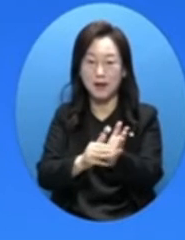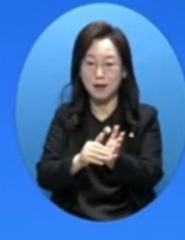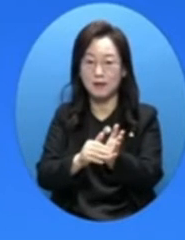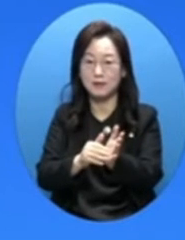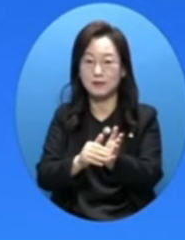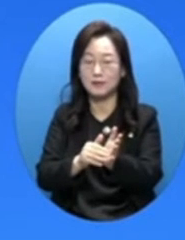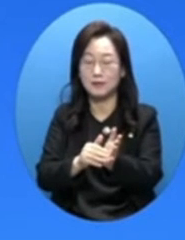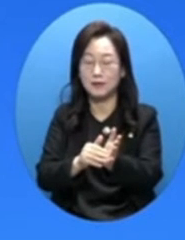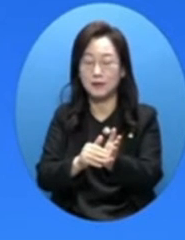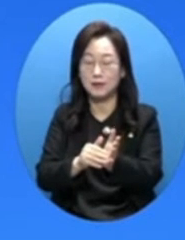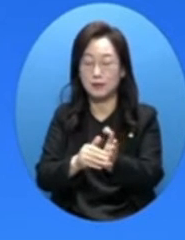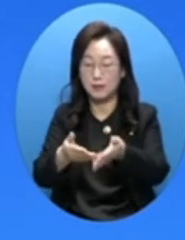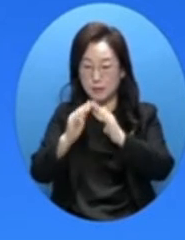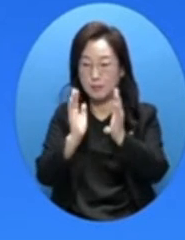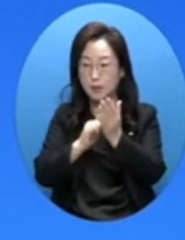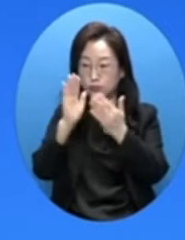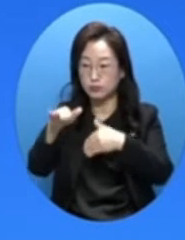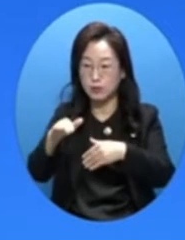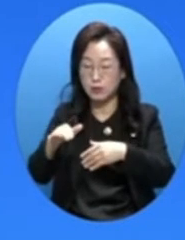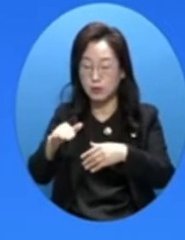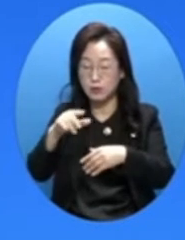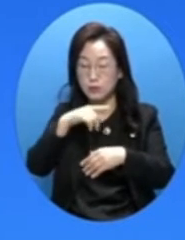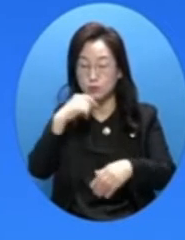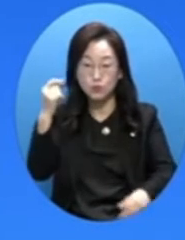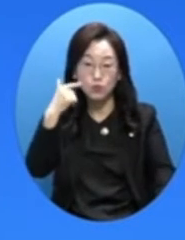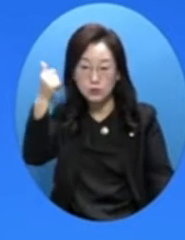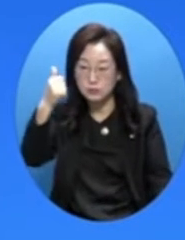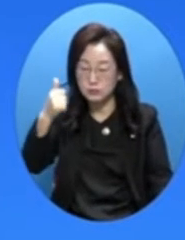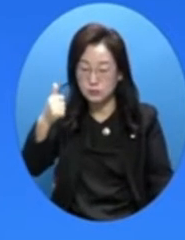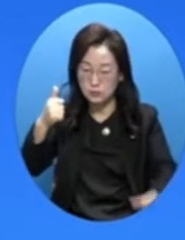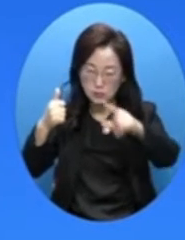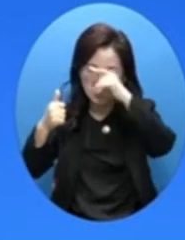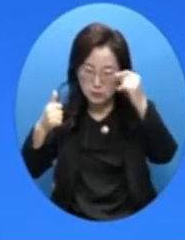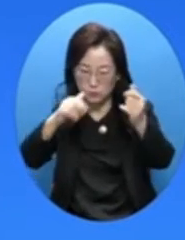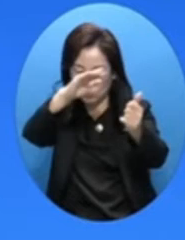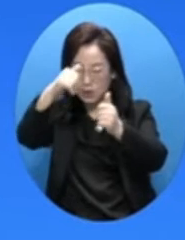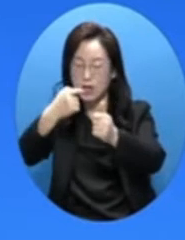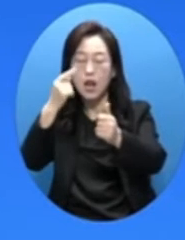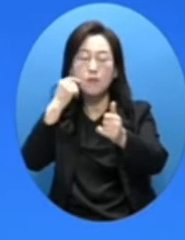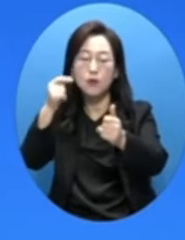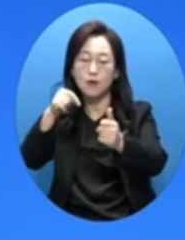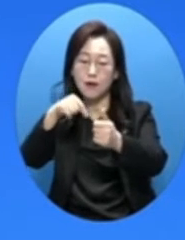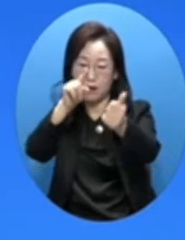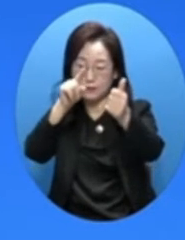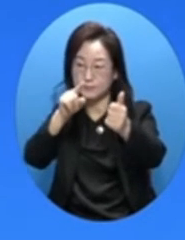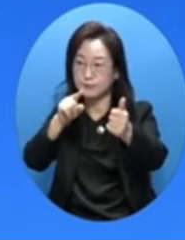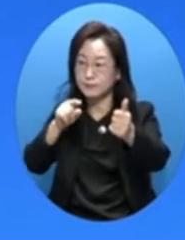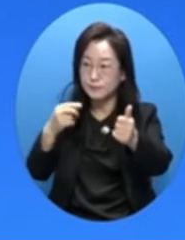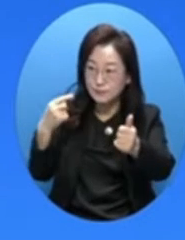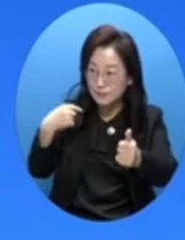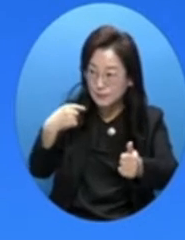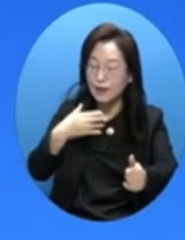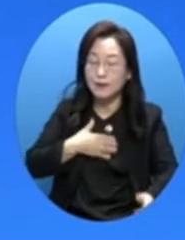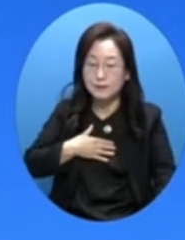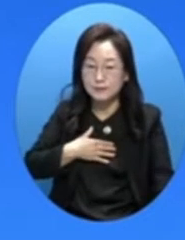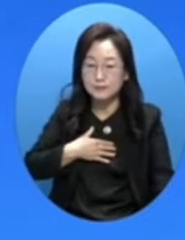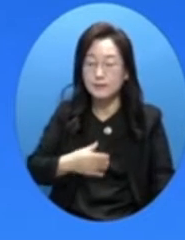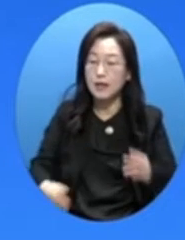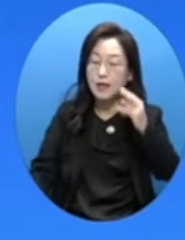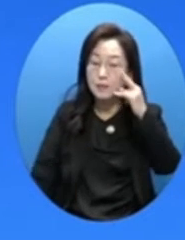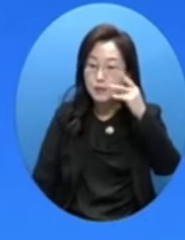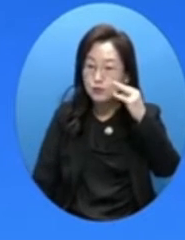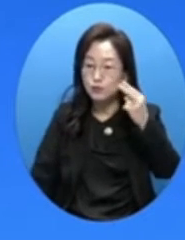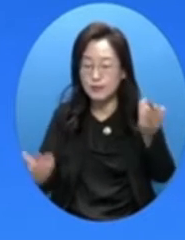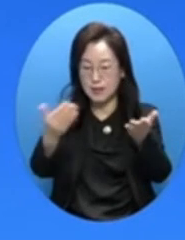일본으로 가라고 말씀하셨습니다. 그래서 제가 미국에서 사역을 마치고 한국에